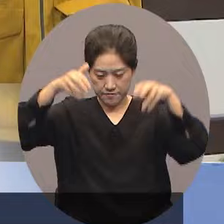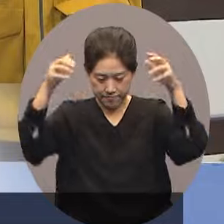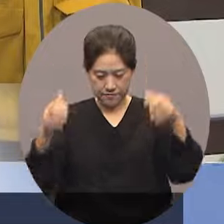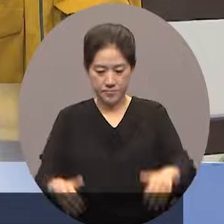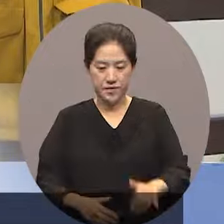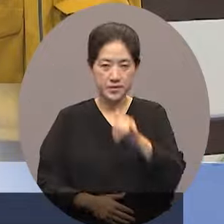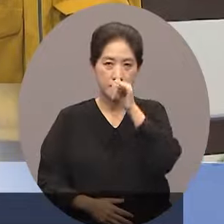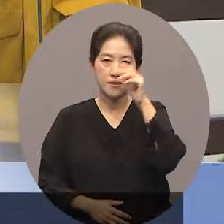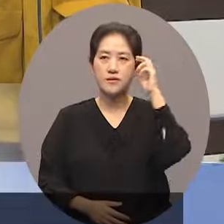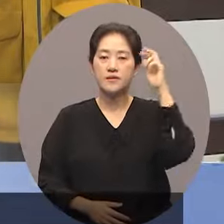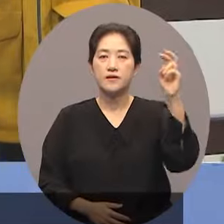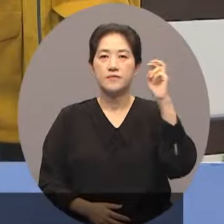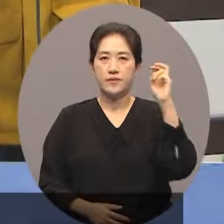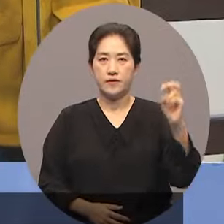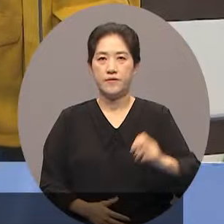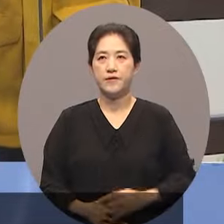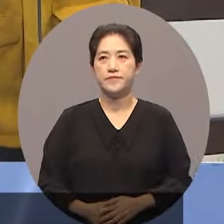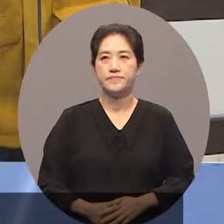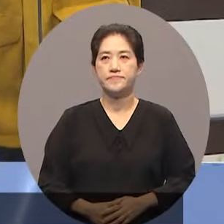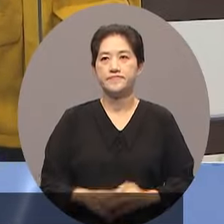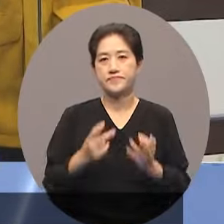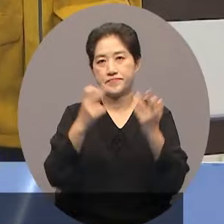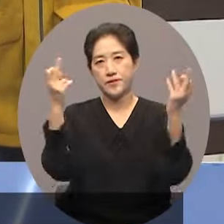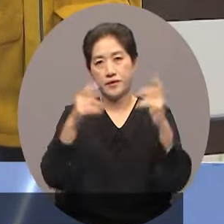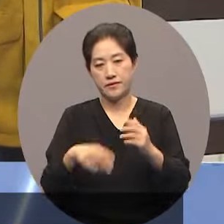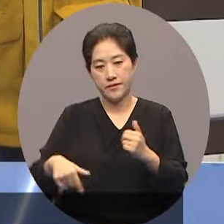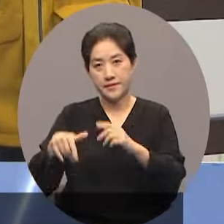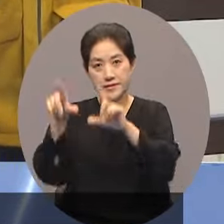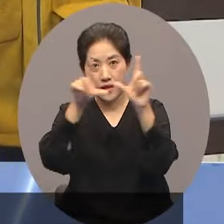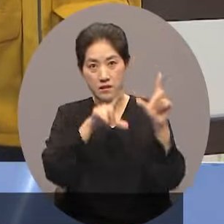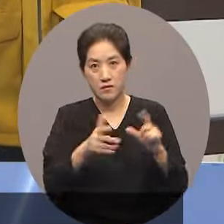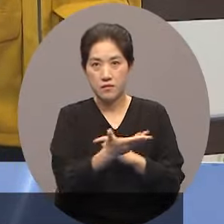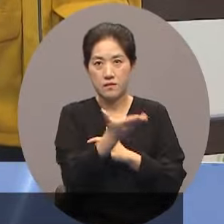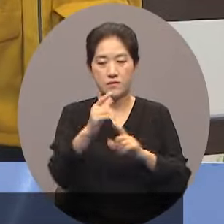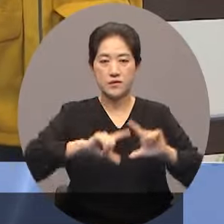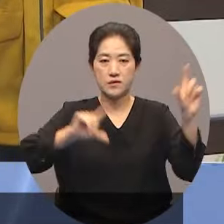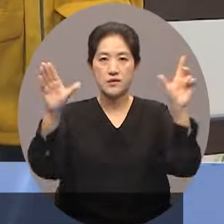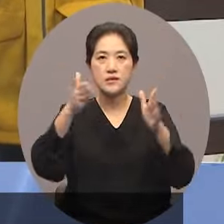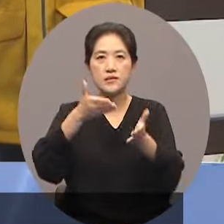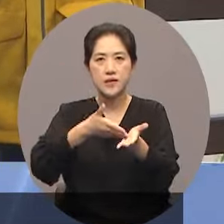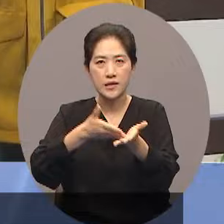비가 내릴 것으로 전망됩니다. 산간 지역에 거주하는 주민들은 기상 상황을